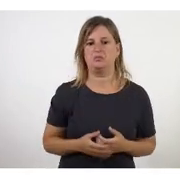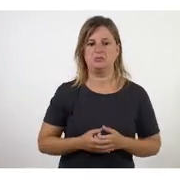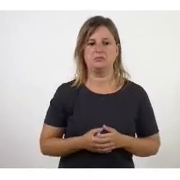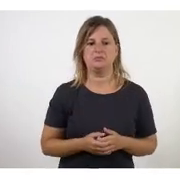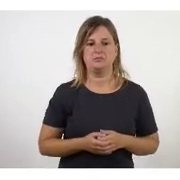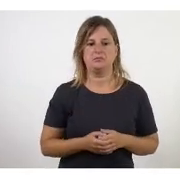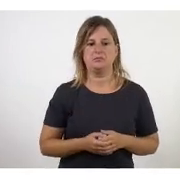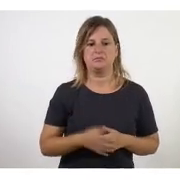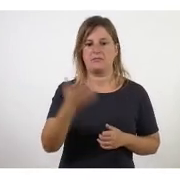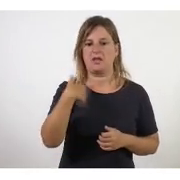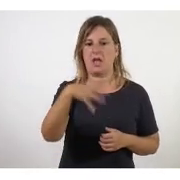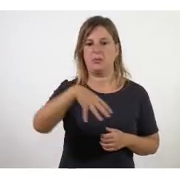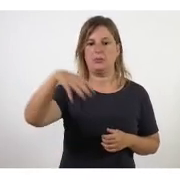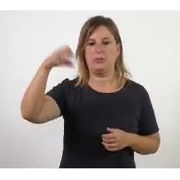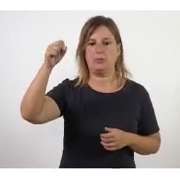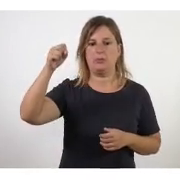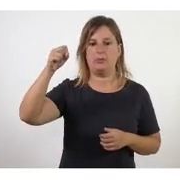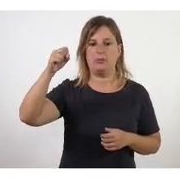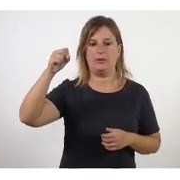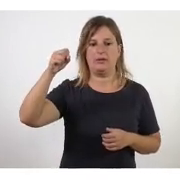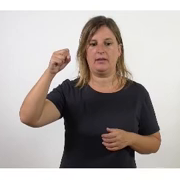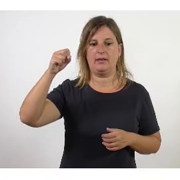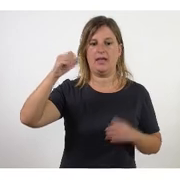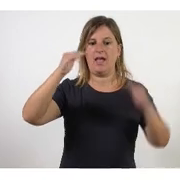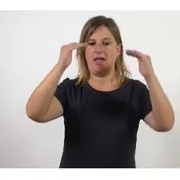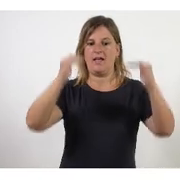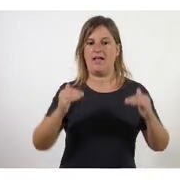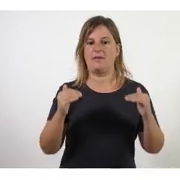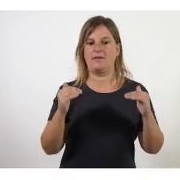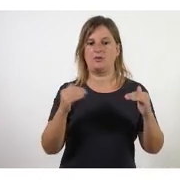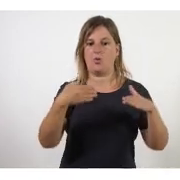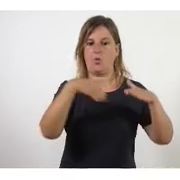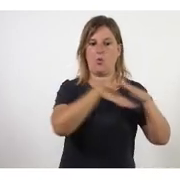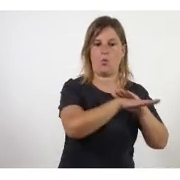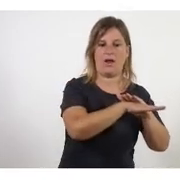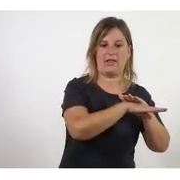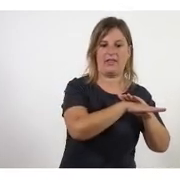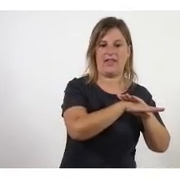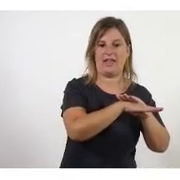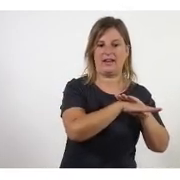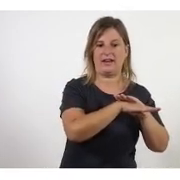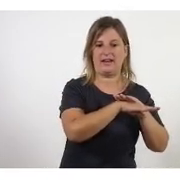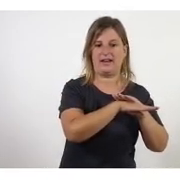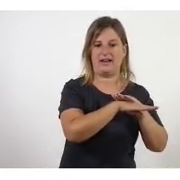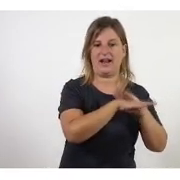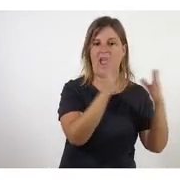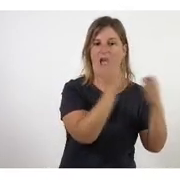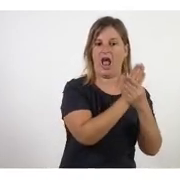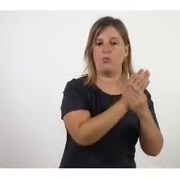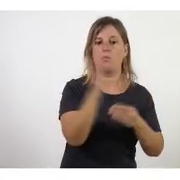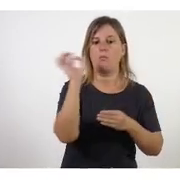Ja tenim el render. I a baix veieu que diu guardar i publicar o guardar a l'àlbum. Què